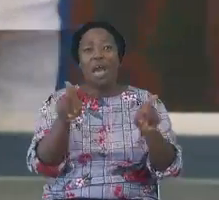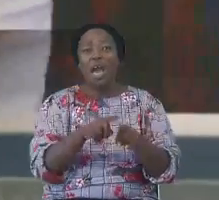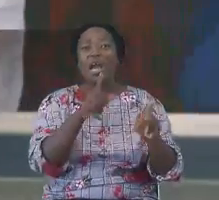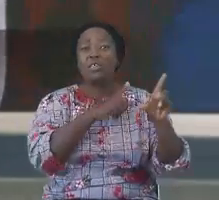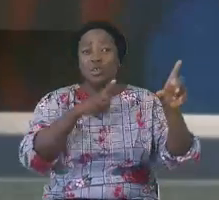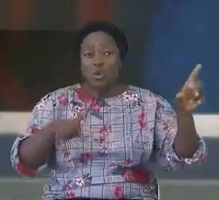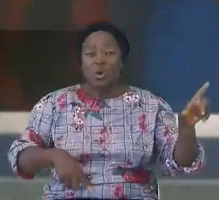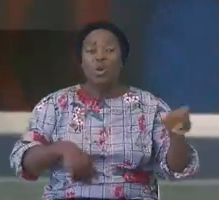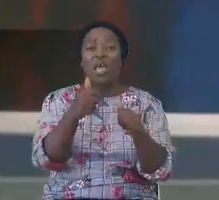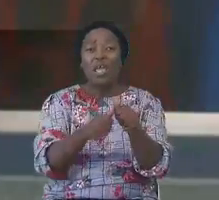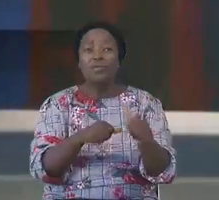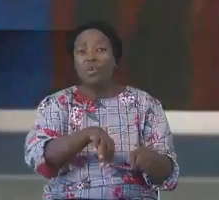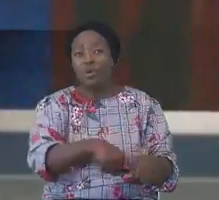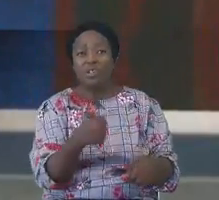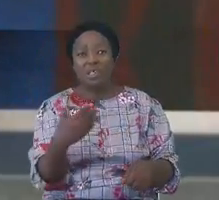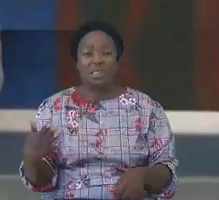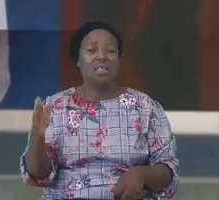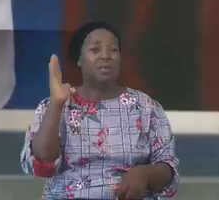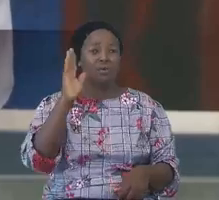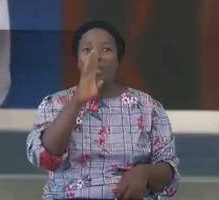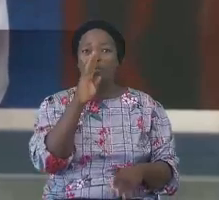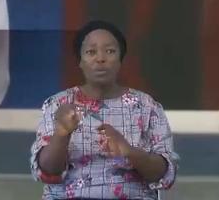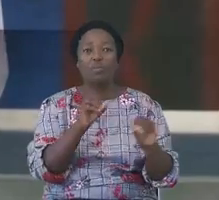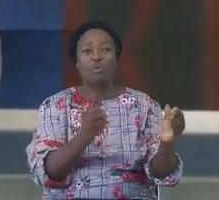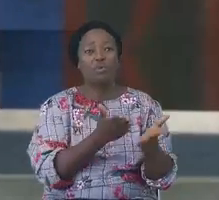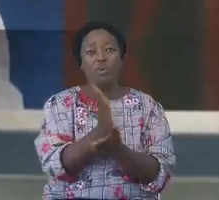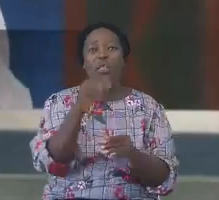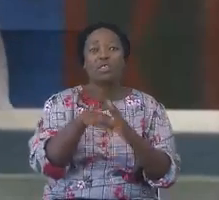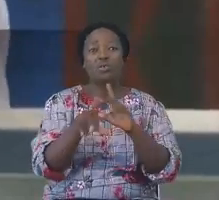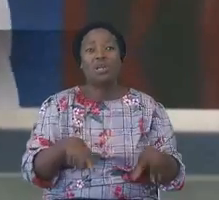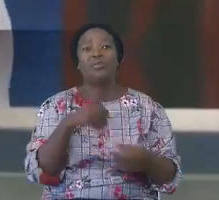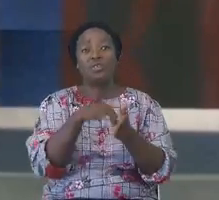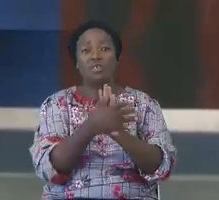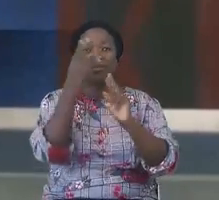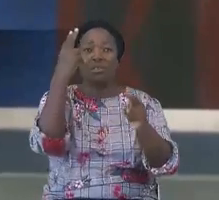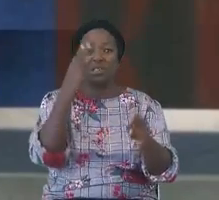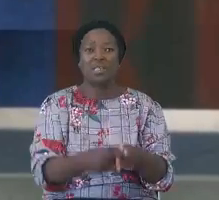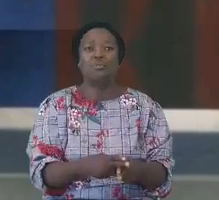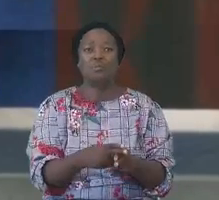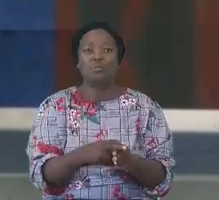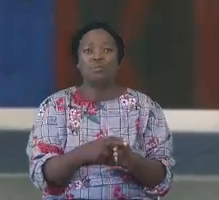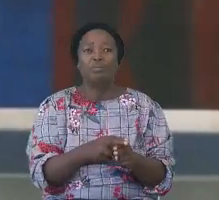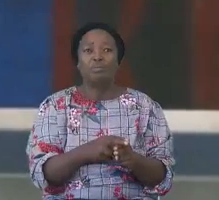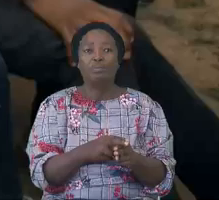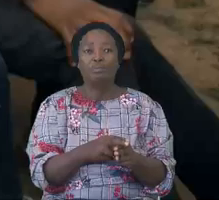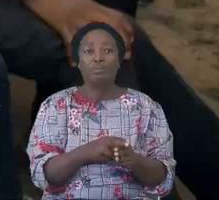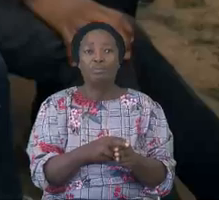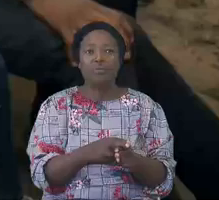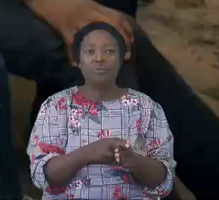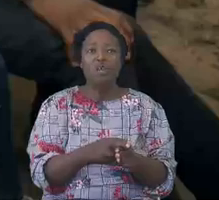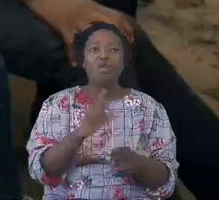Et quand tu l'acceptes, tu crois en lui comme Seigneur, toute autre chose